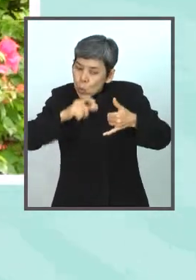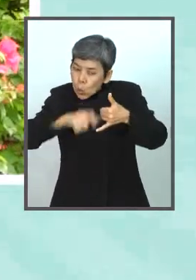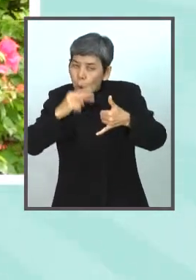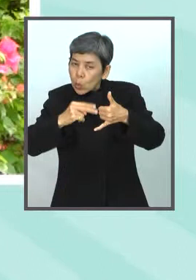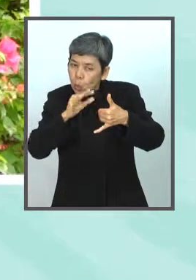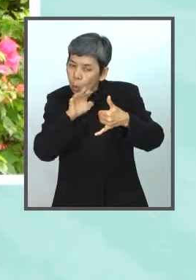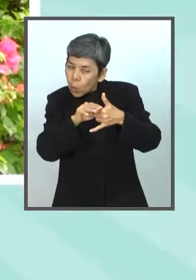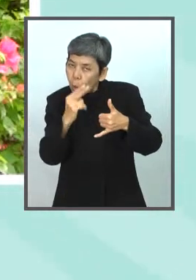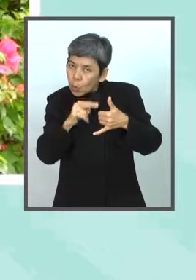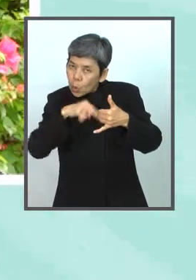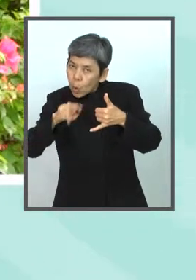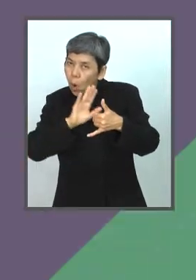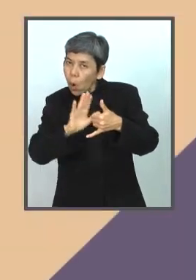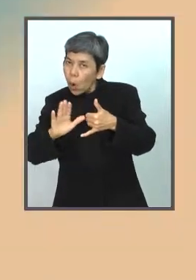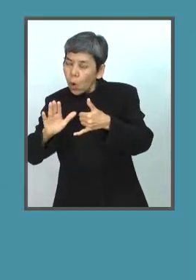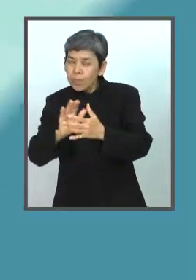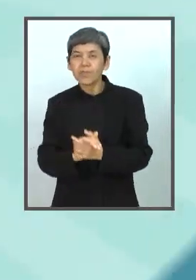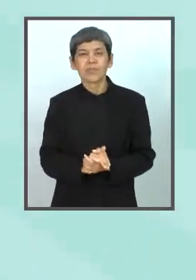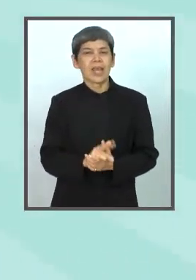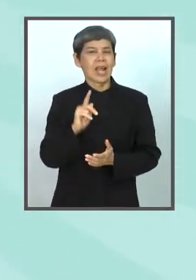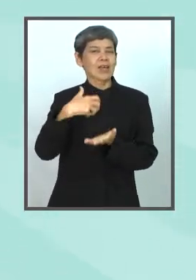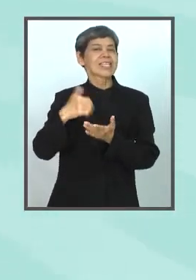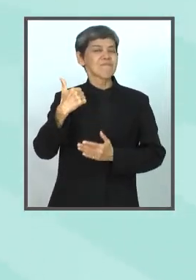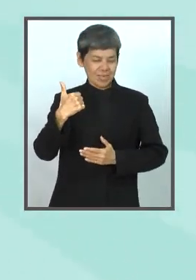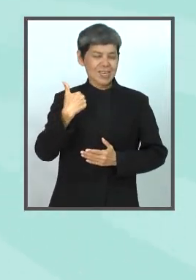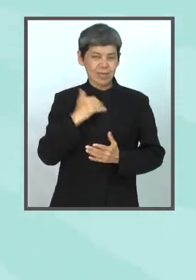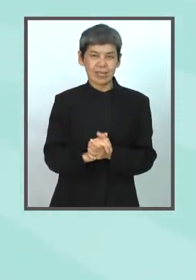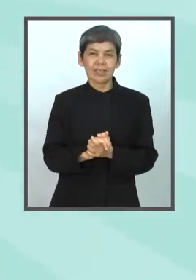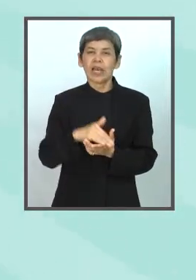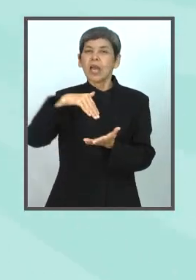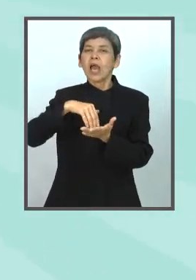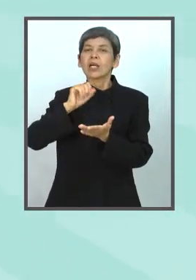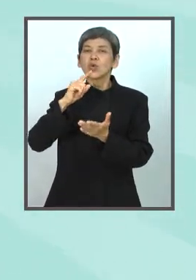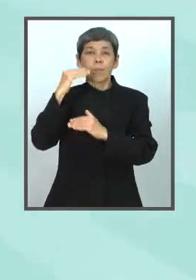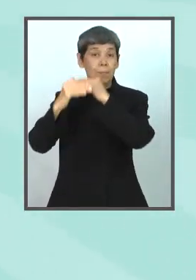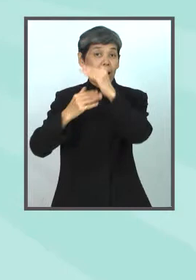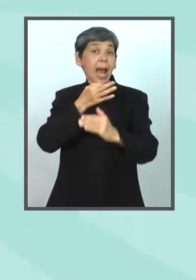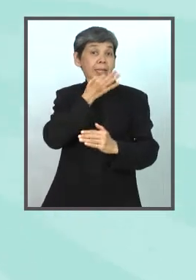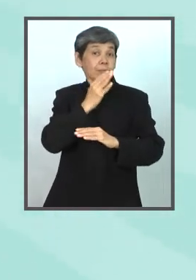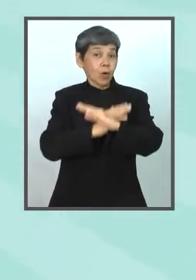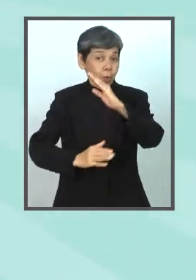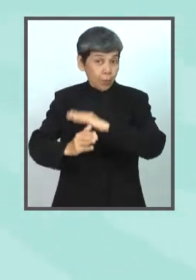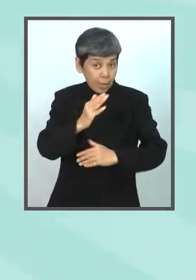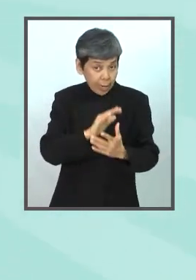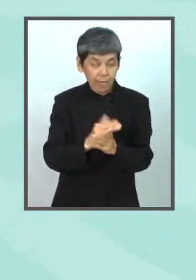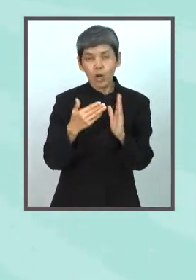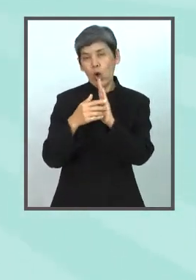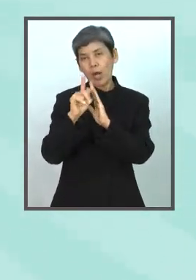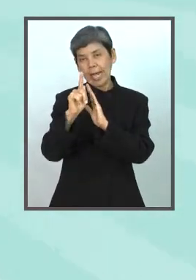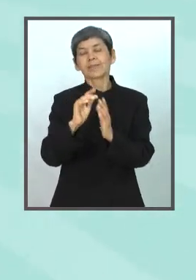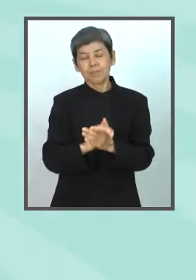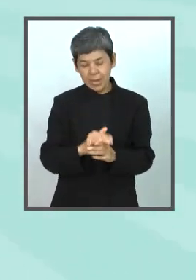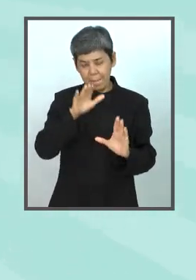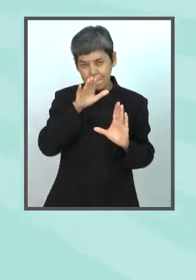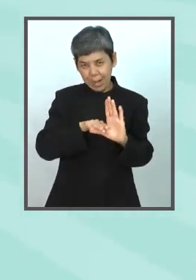จารณาเป็นรายๆไปค่ะ มีข่าวดีมาฝากค่ะทางศูนย์พัฒนาศักยภาพและอาชีพคนพิการจังหวัดขอนแก่น